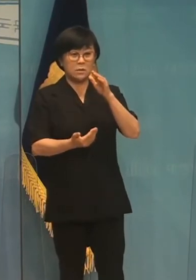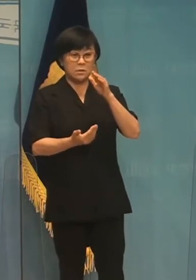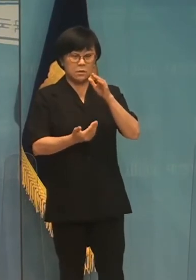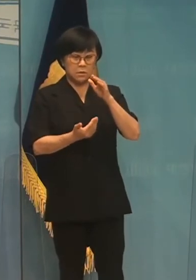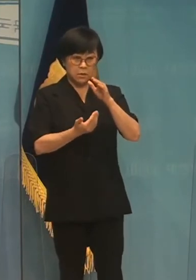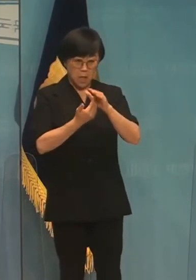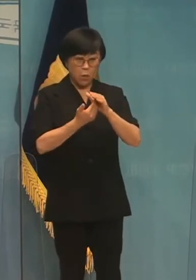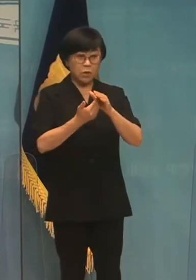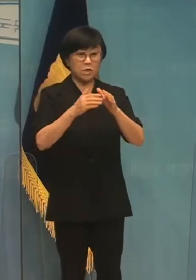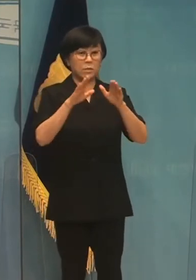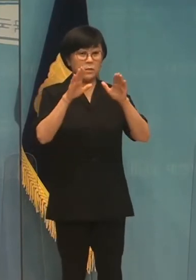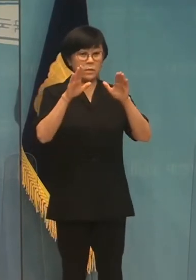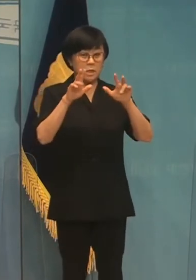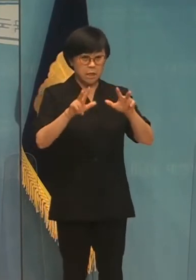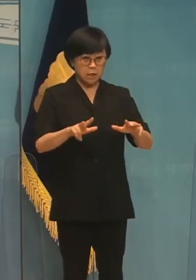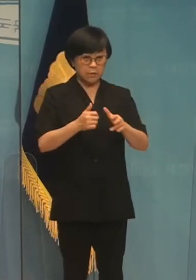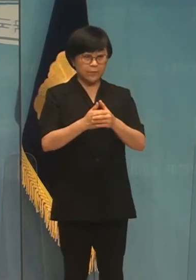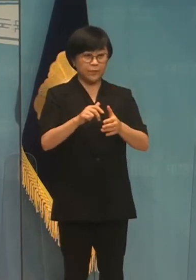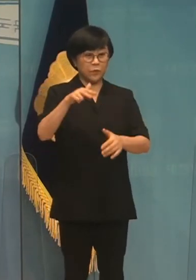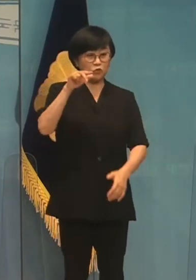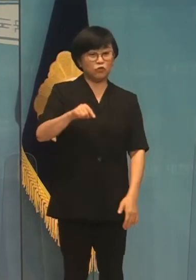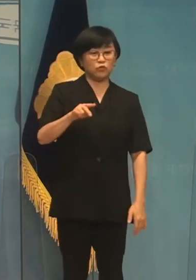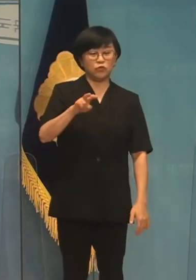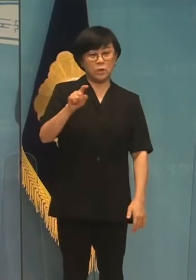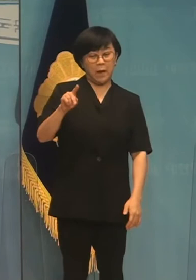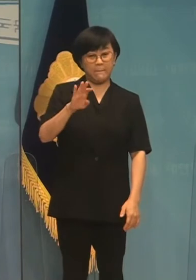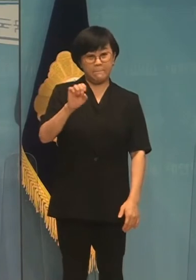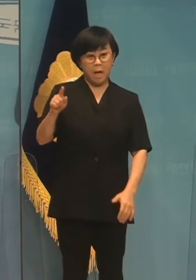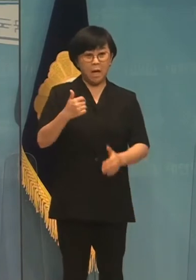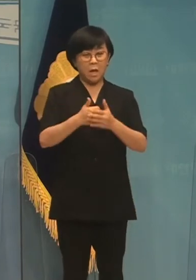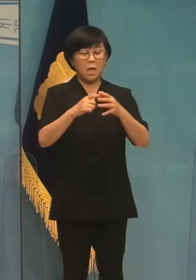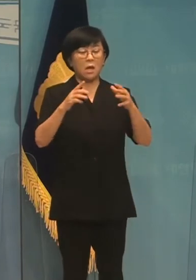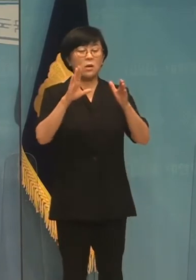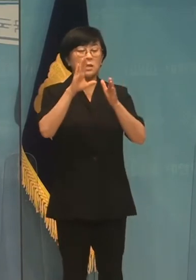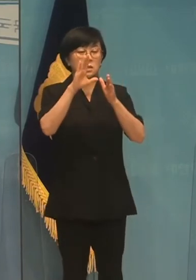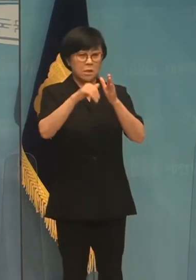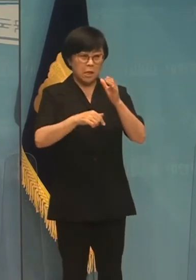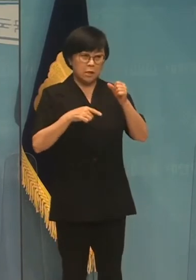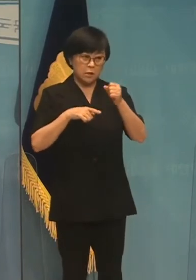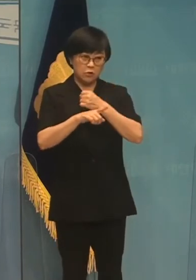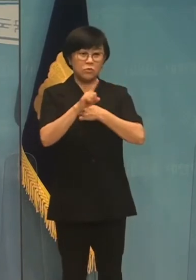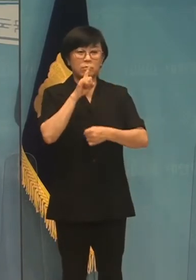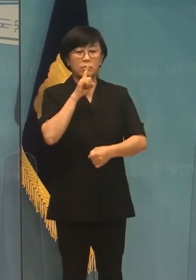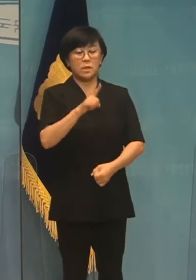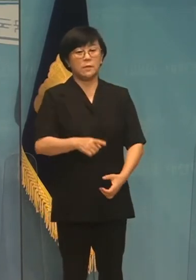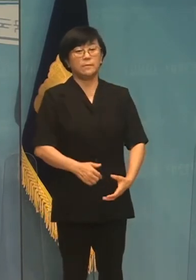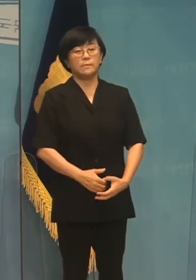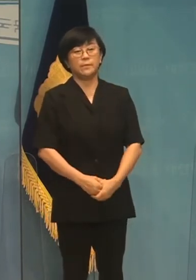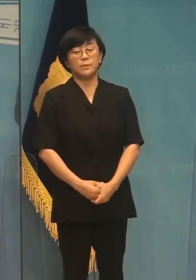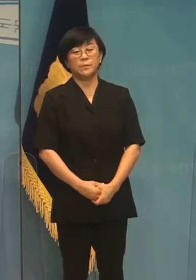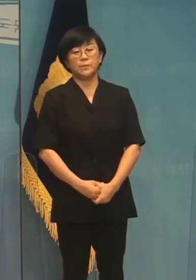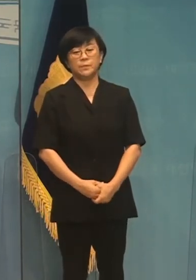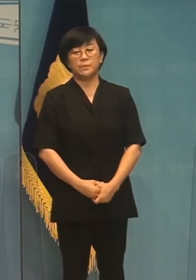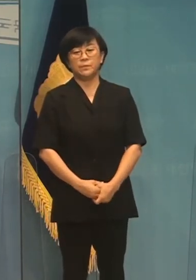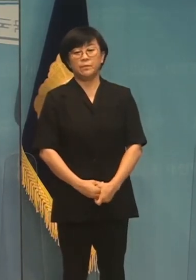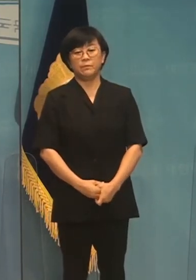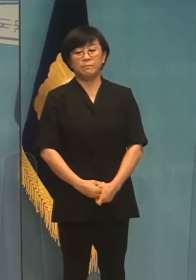오늘 이 순간이 주사파의 전성시대인 이유가 여기에 있습니다.